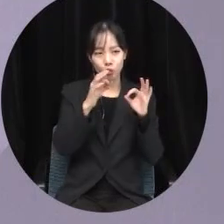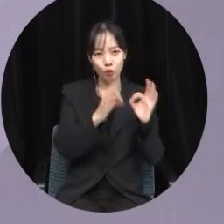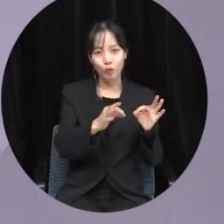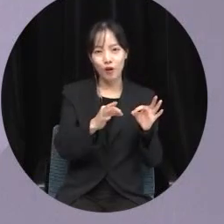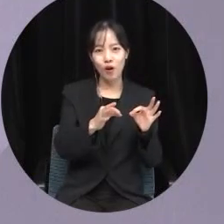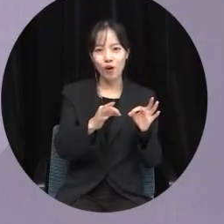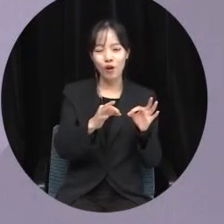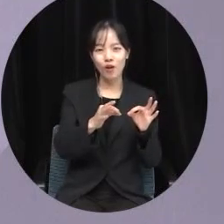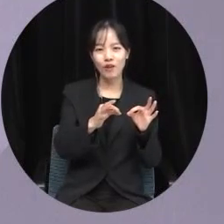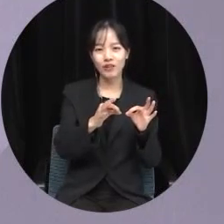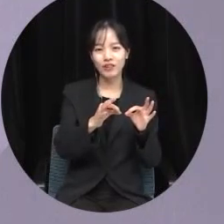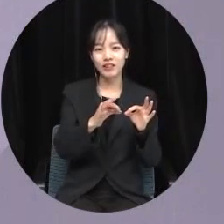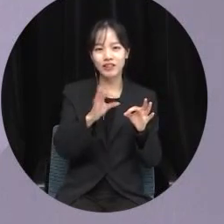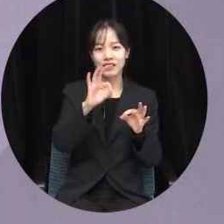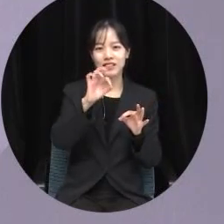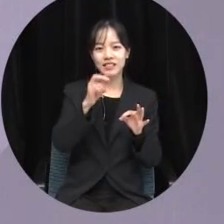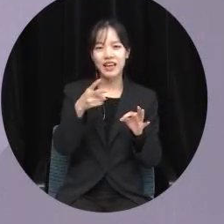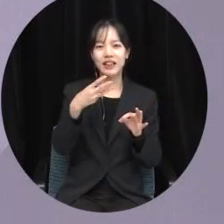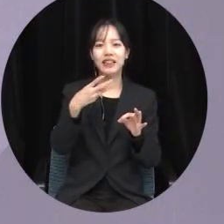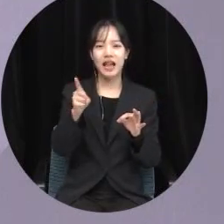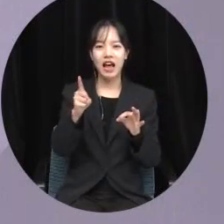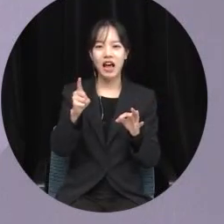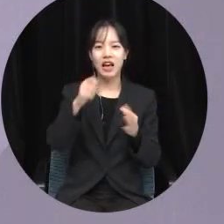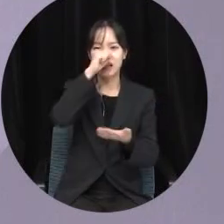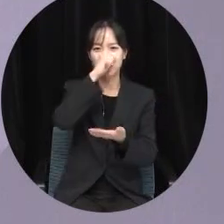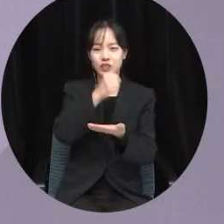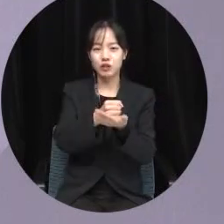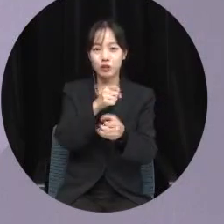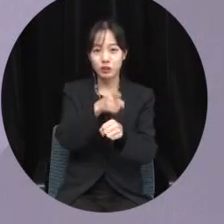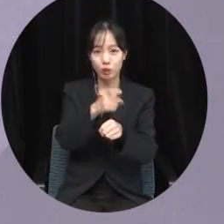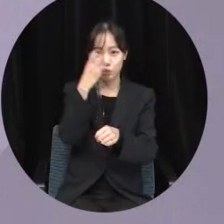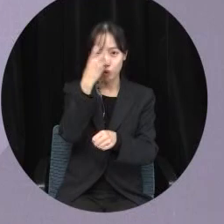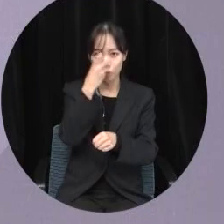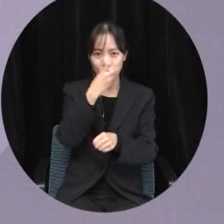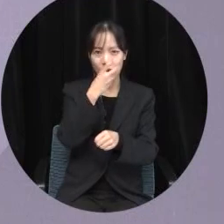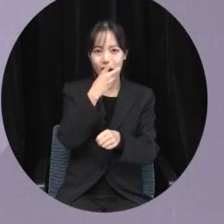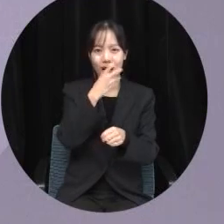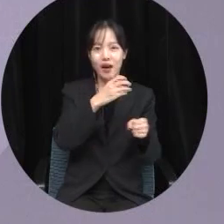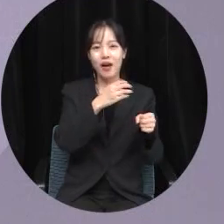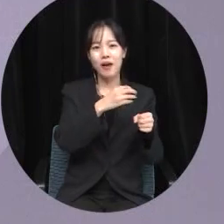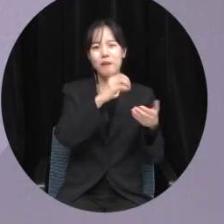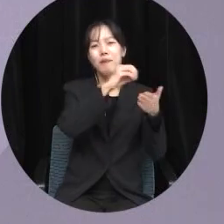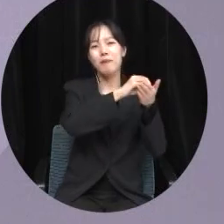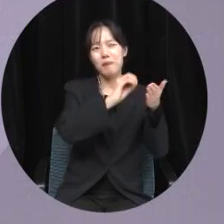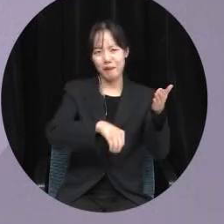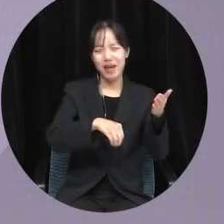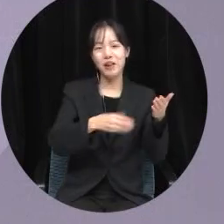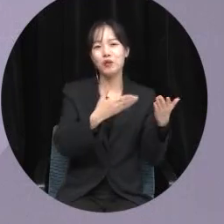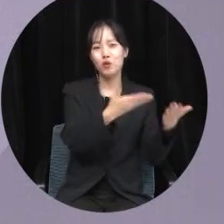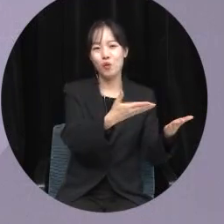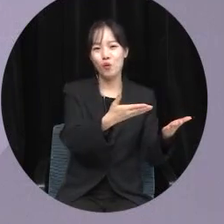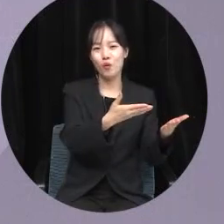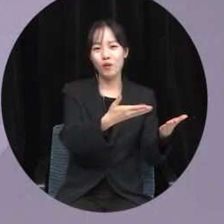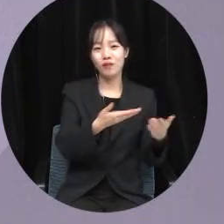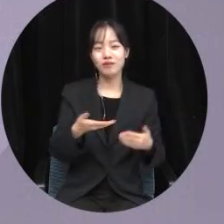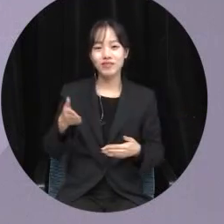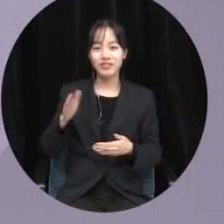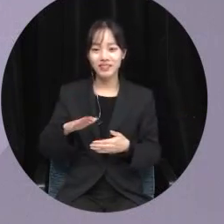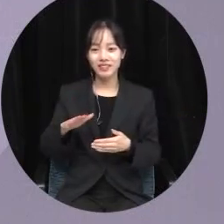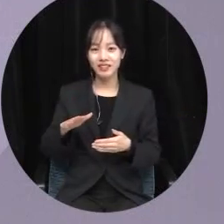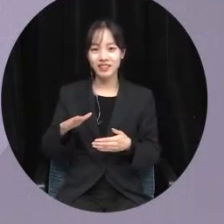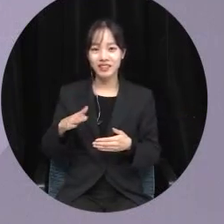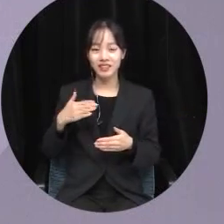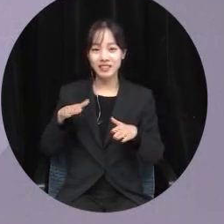면제해 주기도 합니다. 즉 균형발전 항목을 인정해 주기도 하죠. 그런데 우리는 공항 주변 지역으로의 특성이